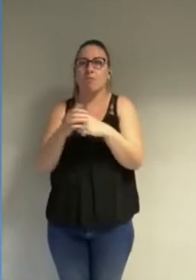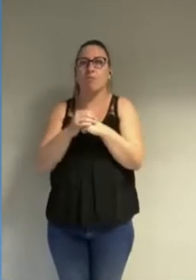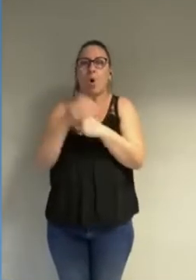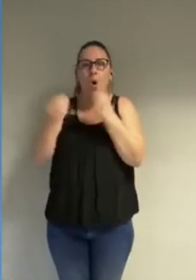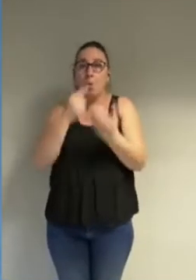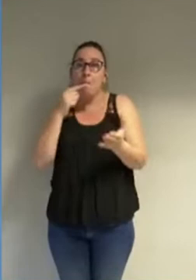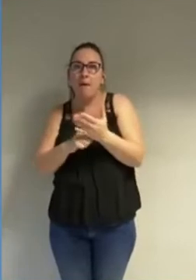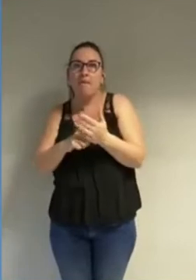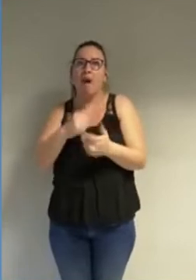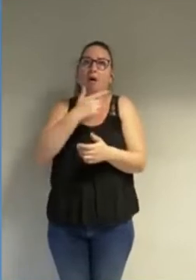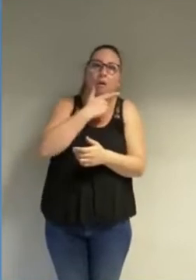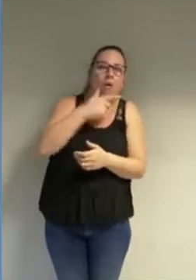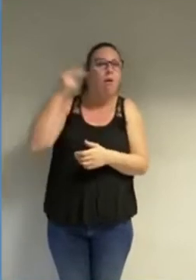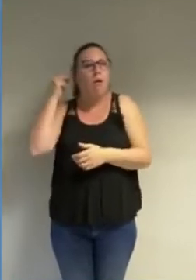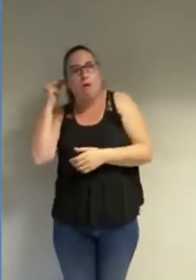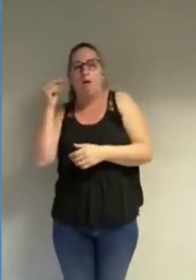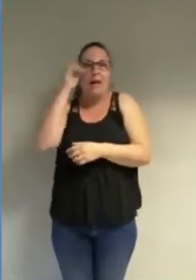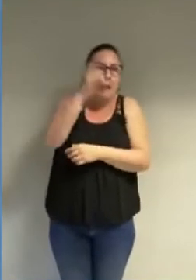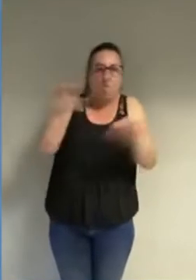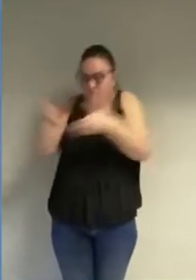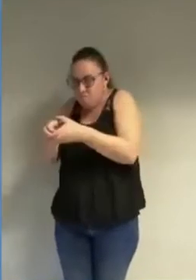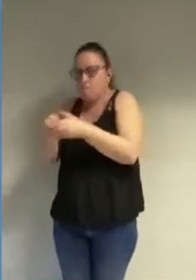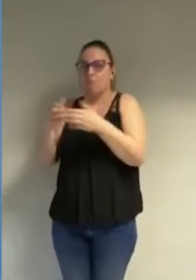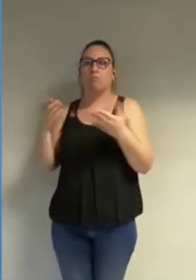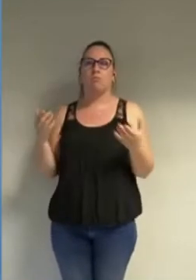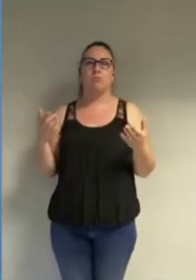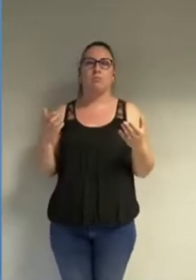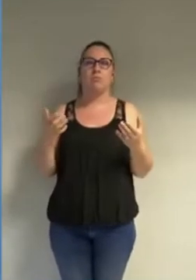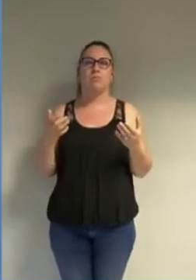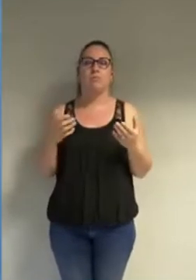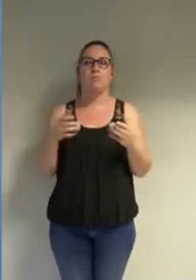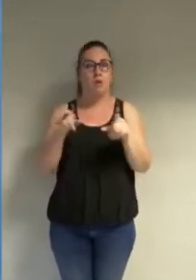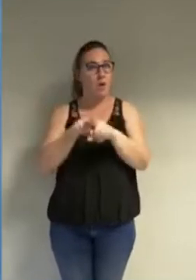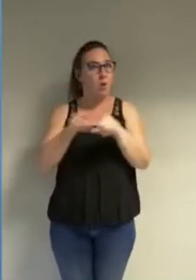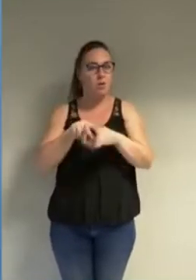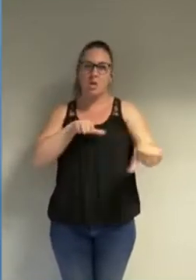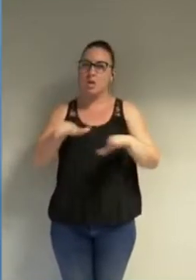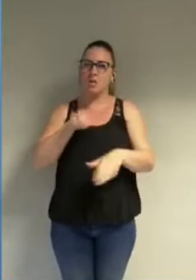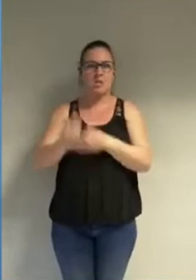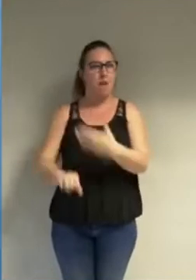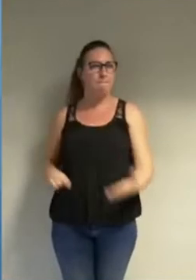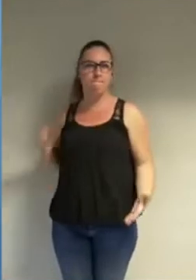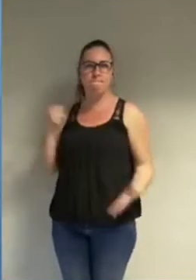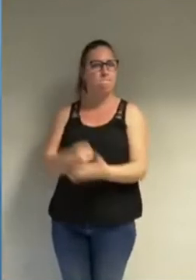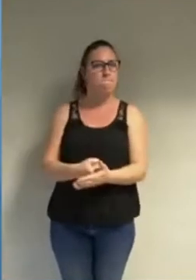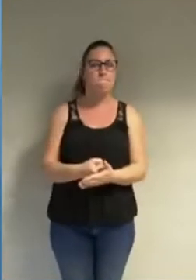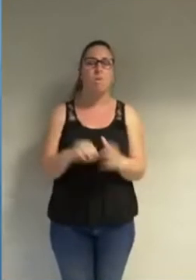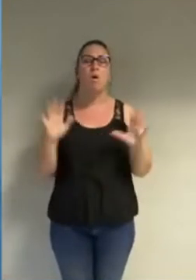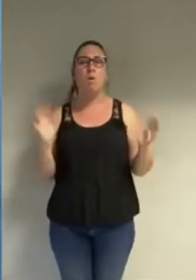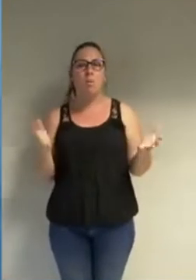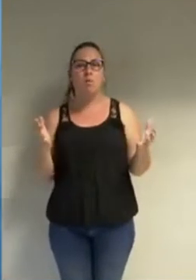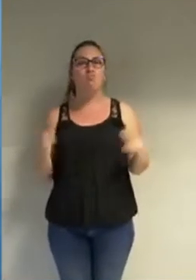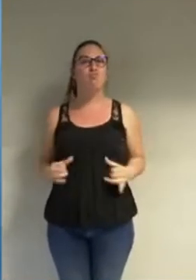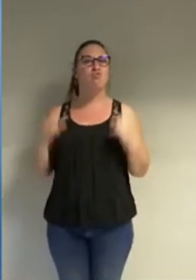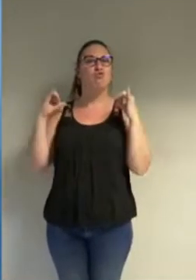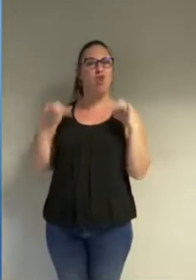préférence sexuelle, peu importe, se regrouper. Et ça va jusqu'au bout du système. C'est après, pour certains jeunes,